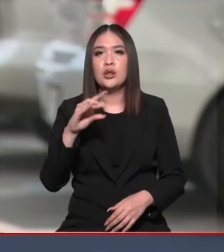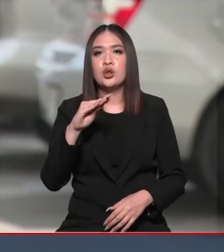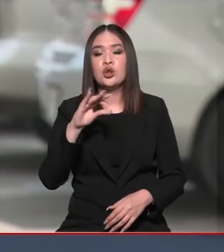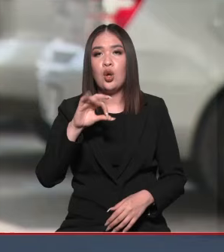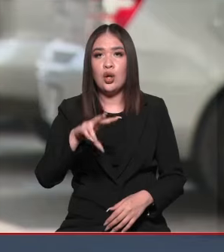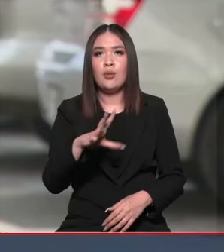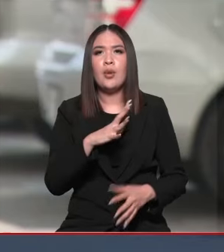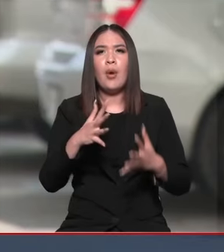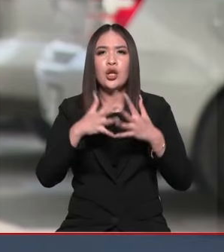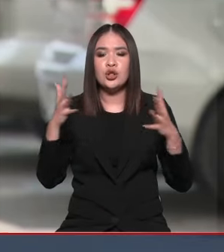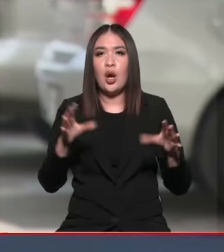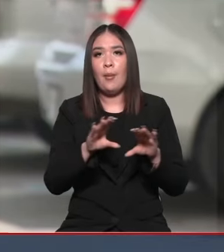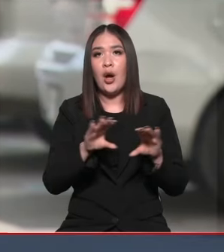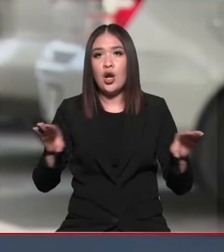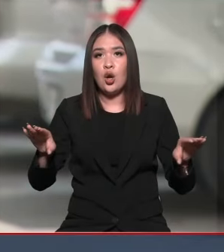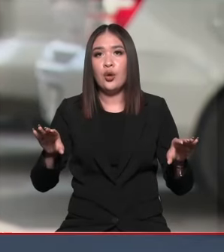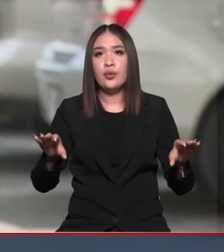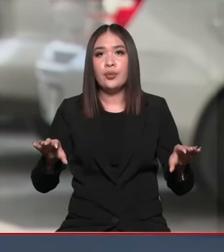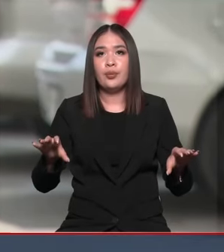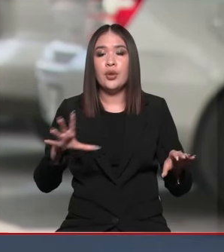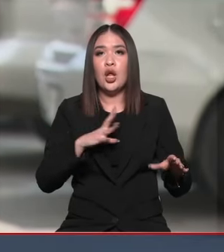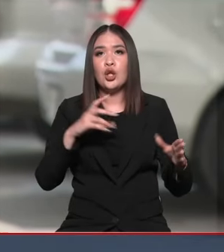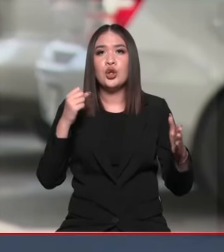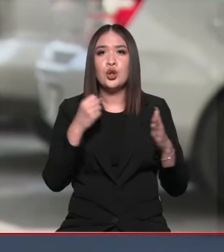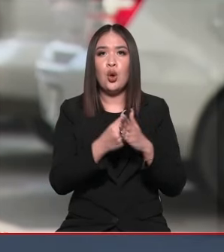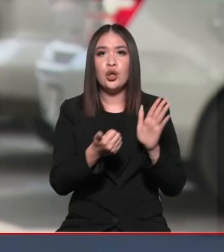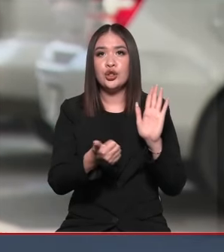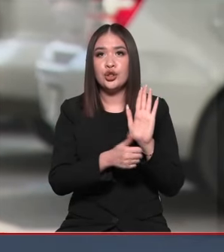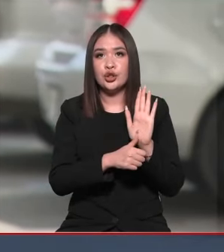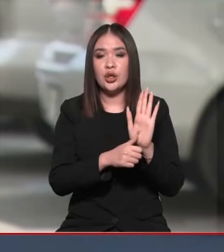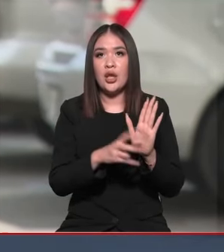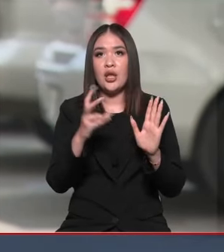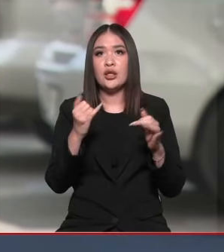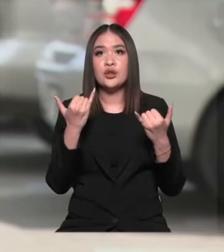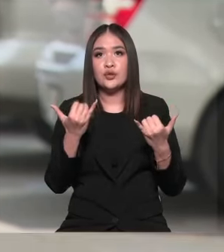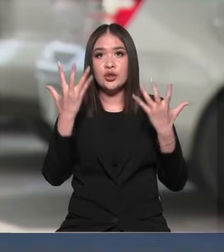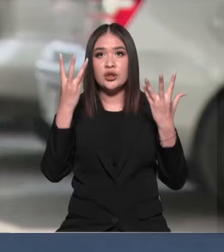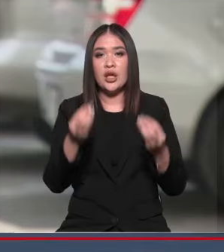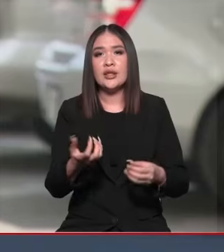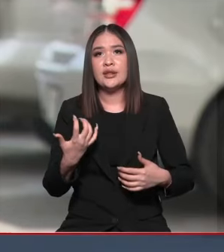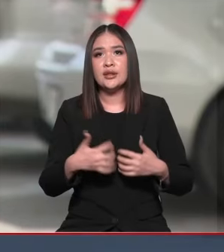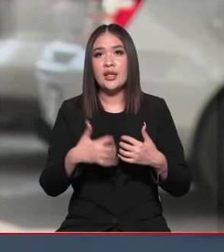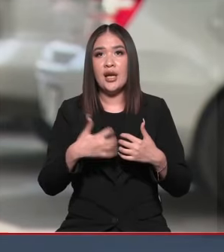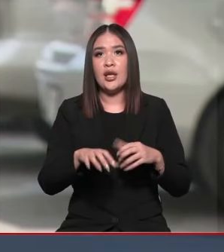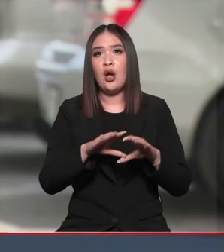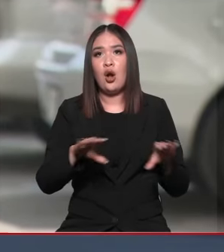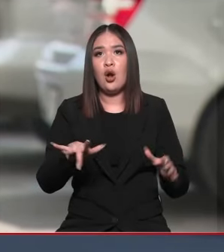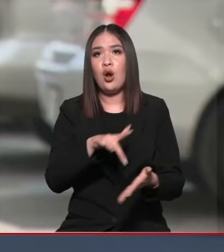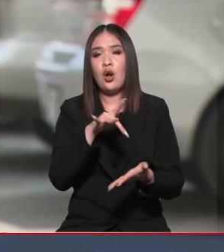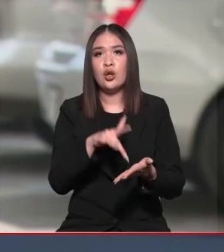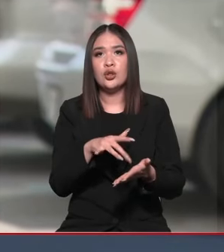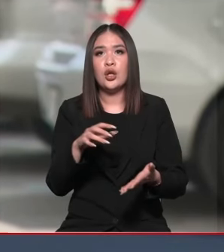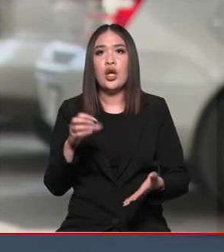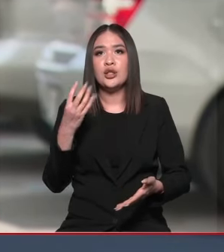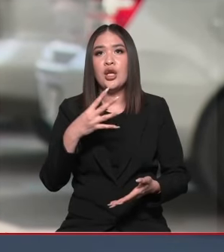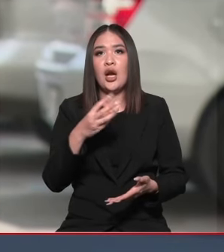большинство парковок и парковочных сессий у нас длилось до 6 часов. На сегодняшний день среднее время парковки по городу не превышает